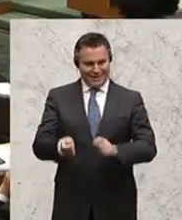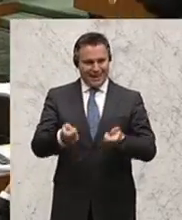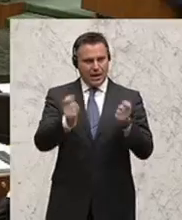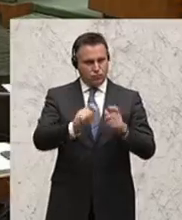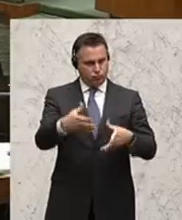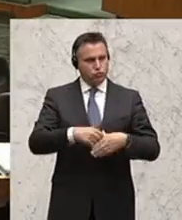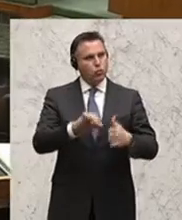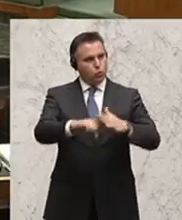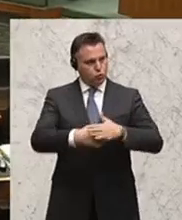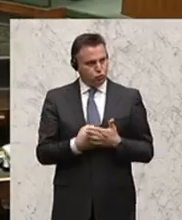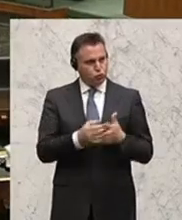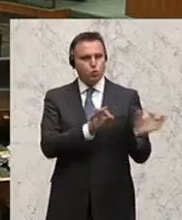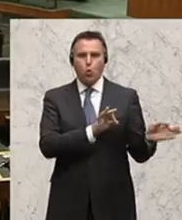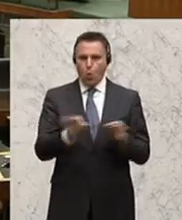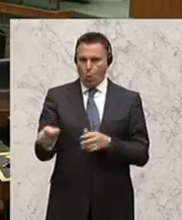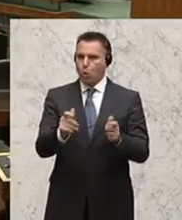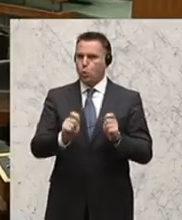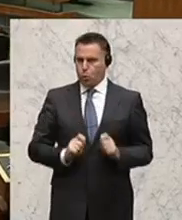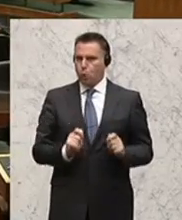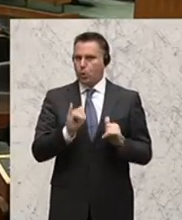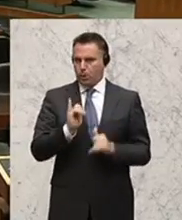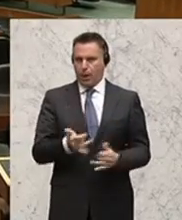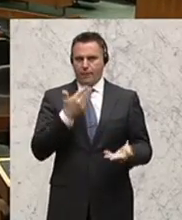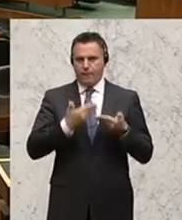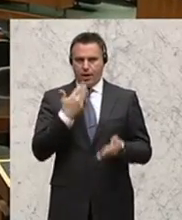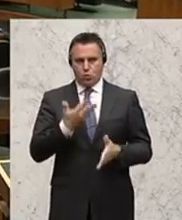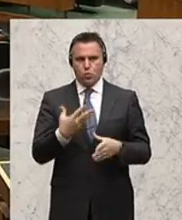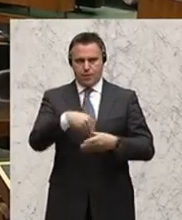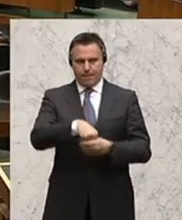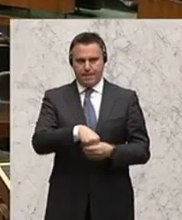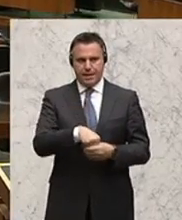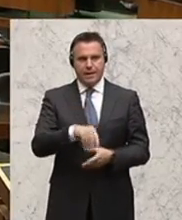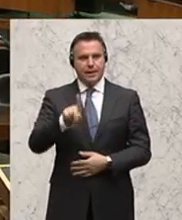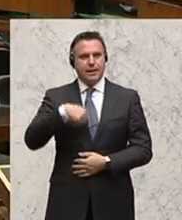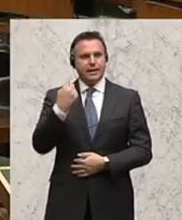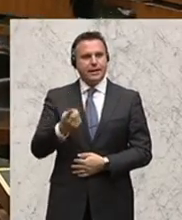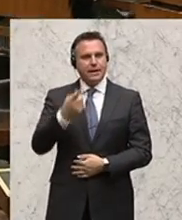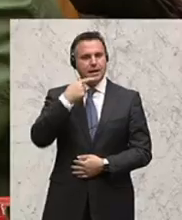einen Kraftausdruck gleich als Draufgabe noch einen Ordnungsruf des dritten Nationalratspräsidenten.